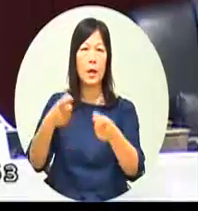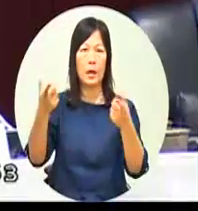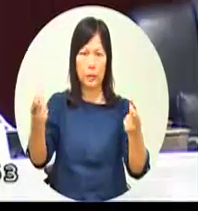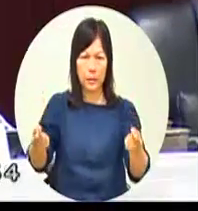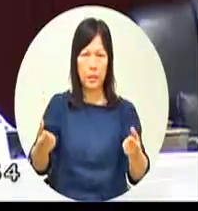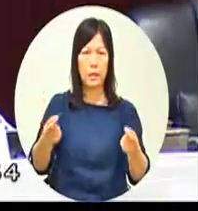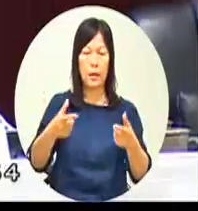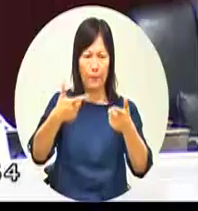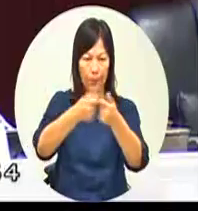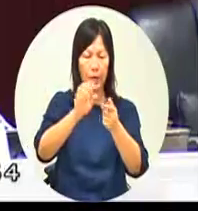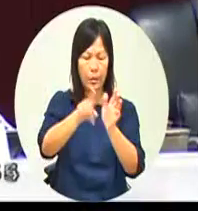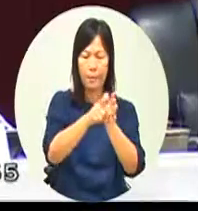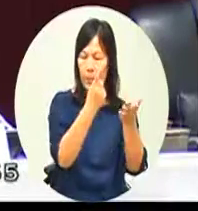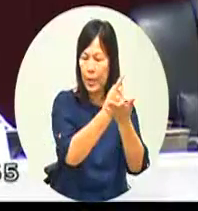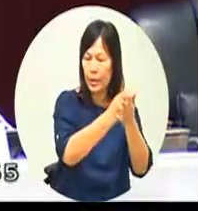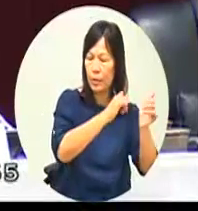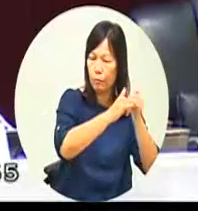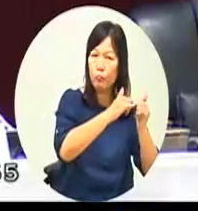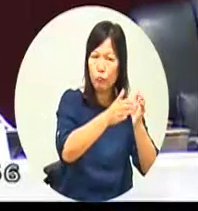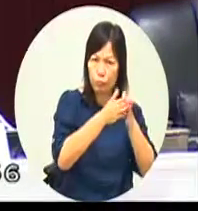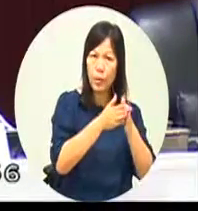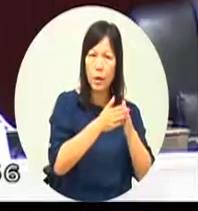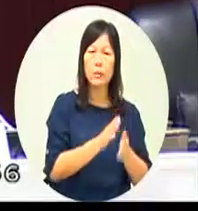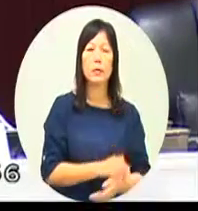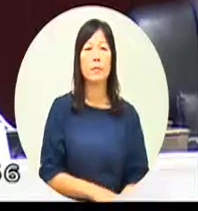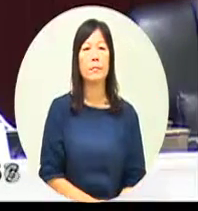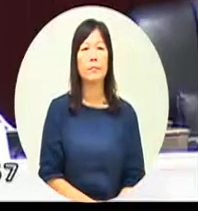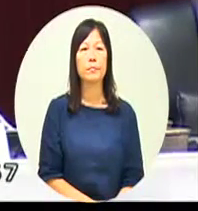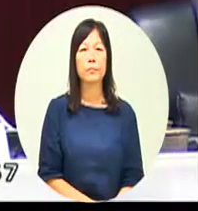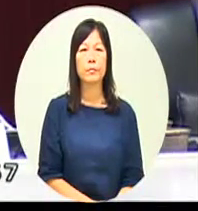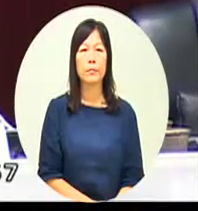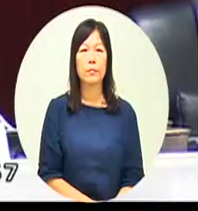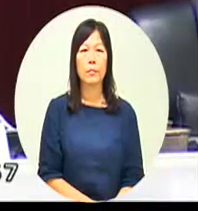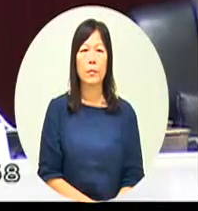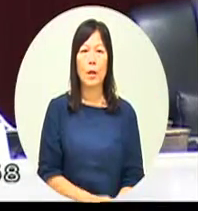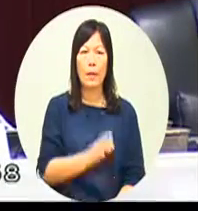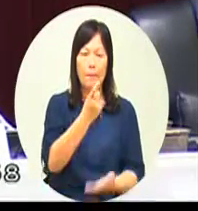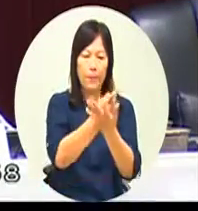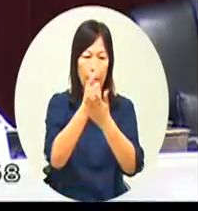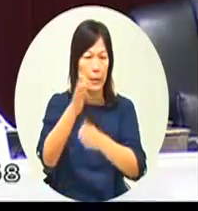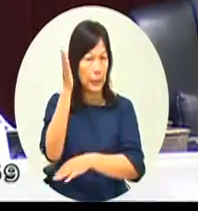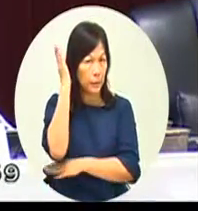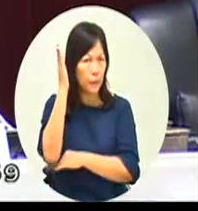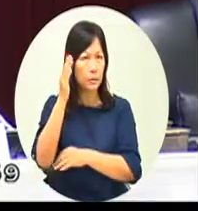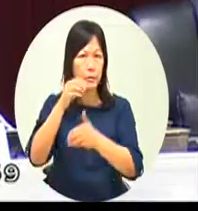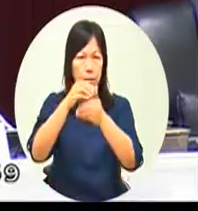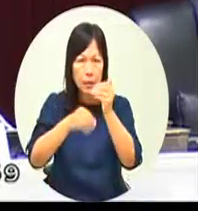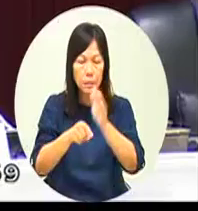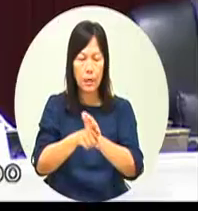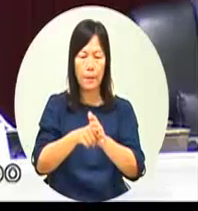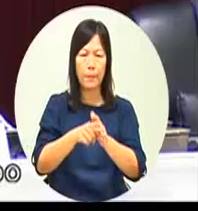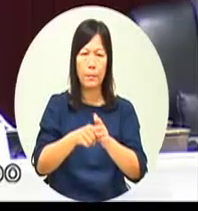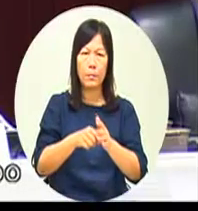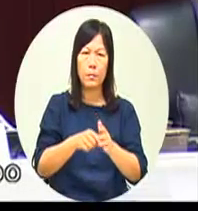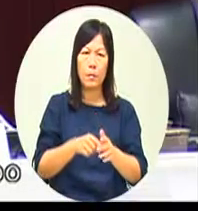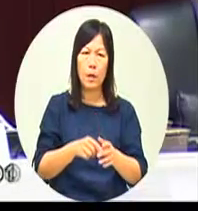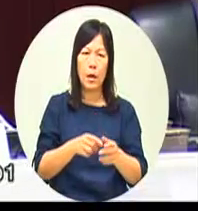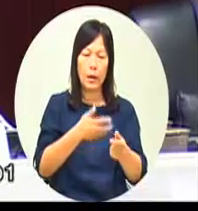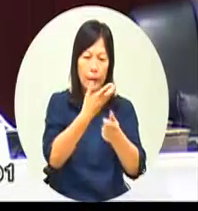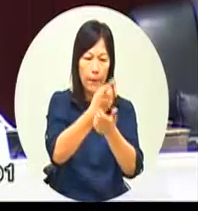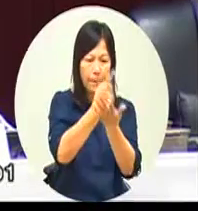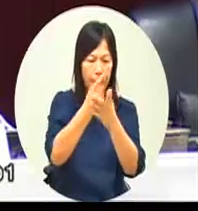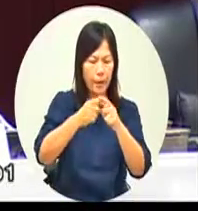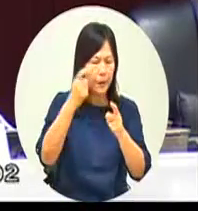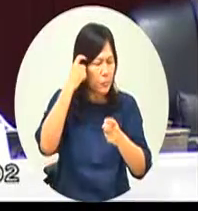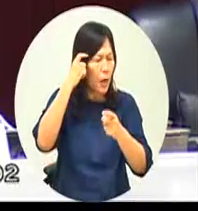对是符合人民的需求。虽然每个政策没有办法让所有人